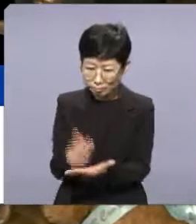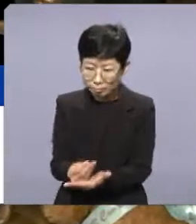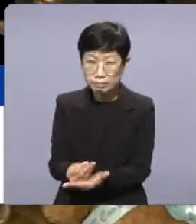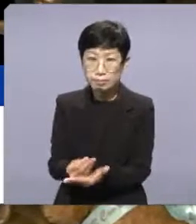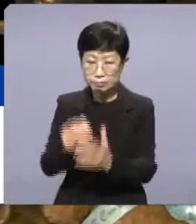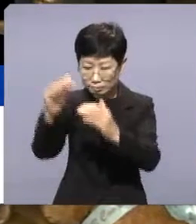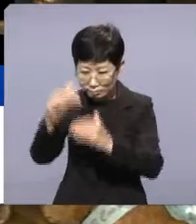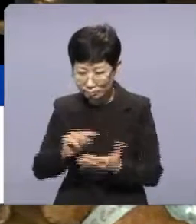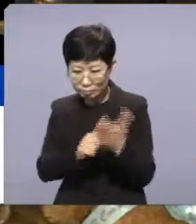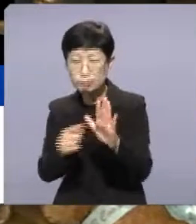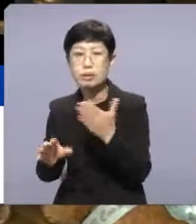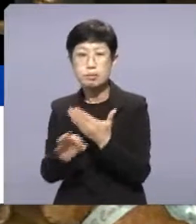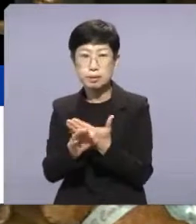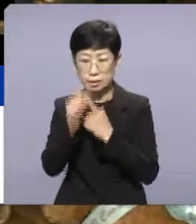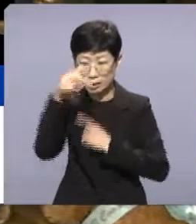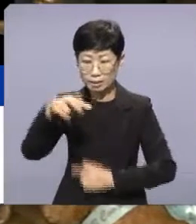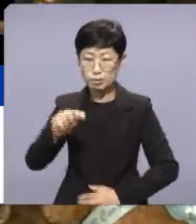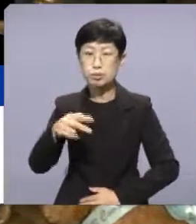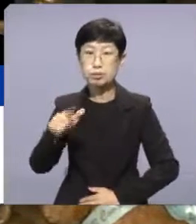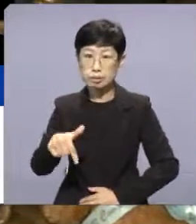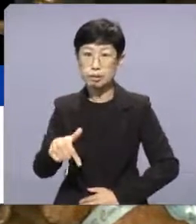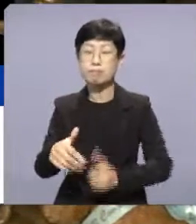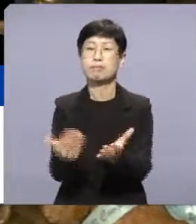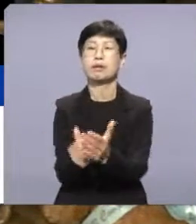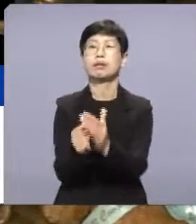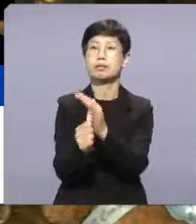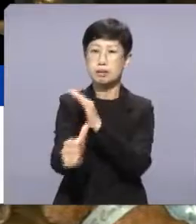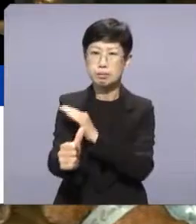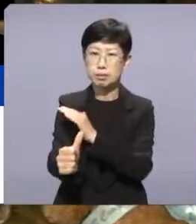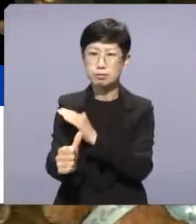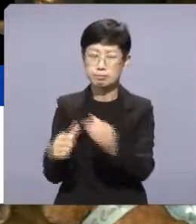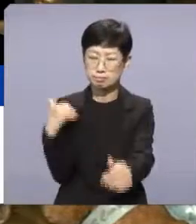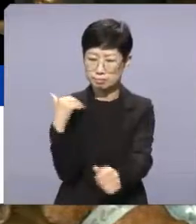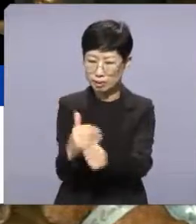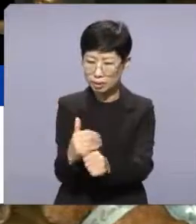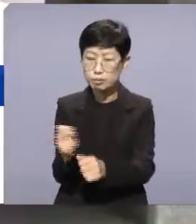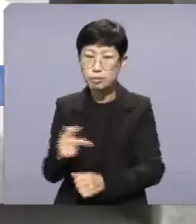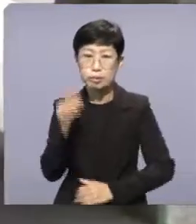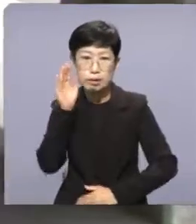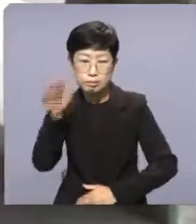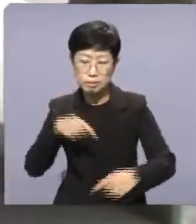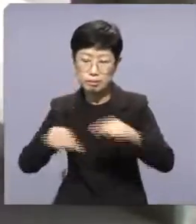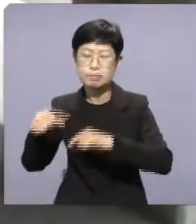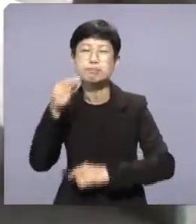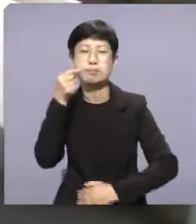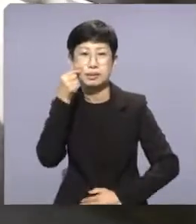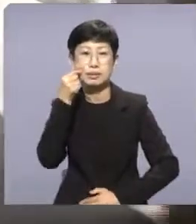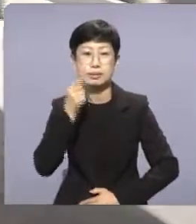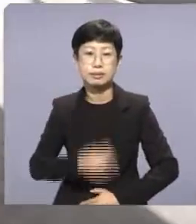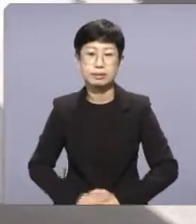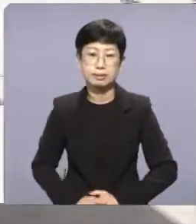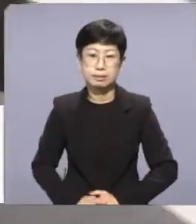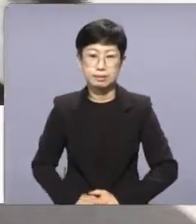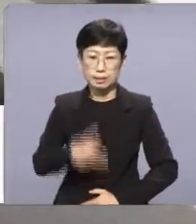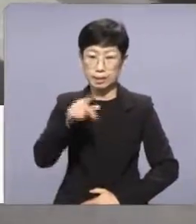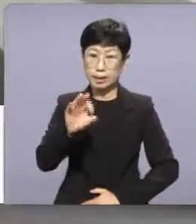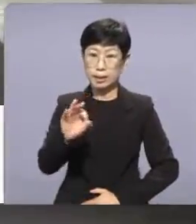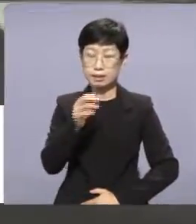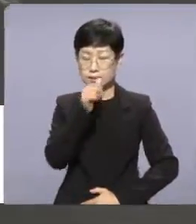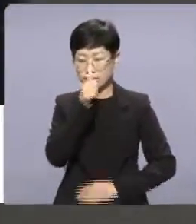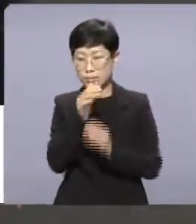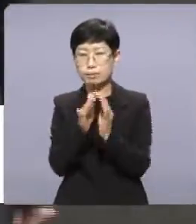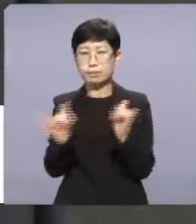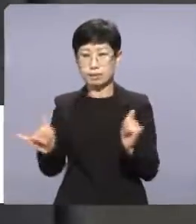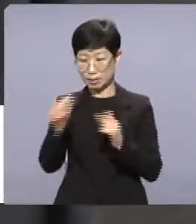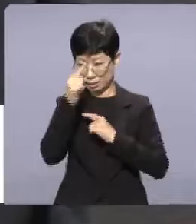순간 준석이는 그냥 이게 당대표 이런 게 문제가 아니라 앞으로 그냥 정치를 못해요. 전면에선 강용석 변호사가